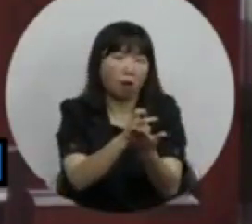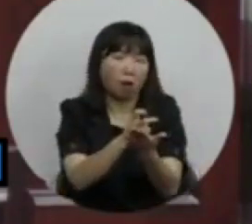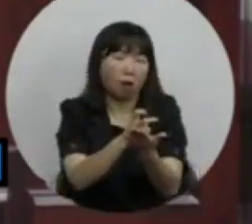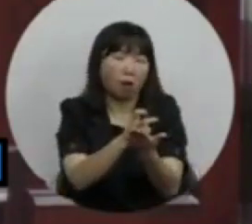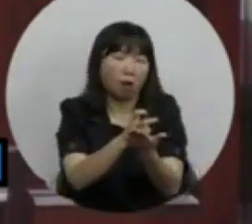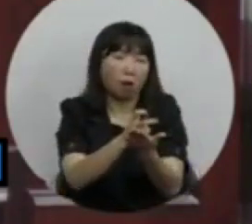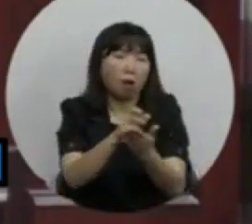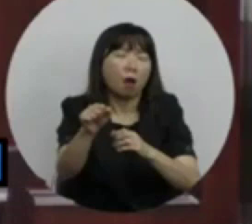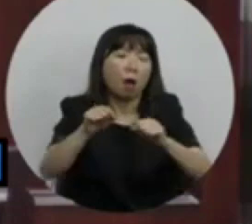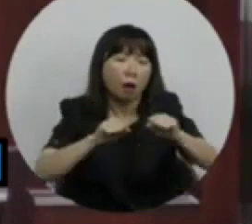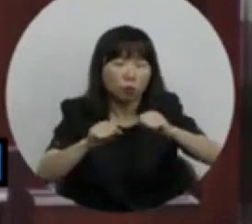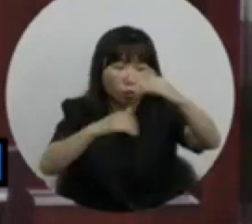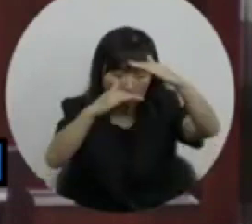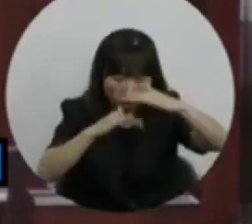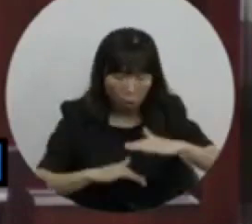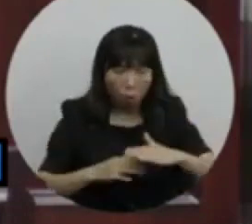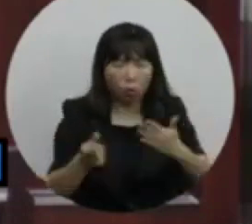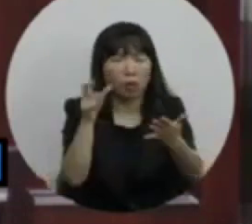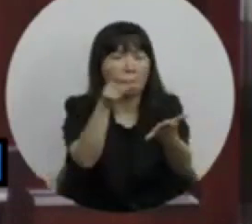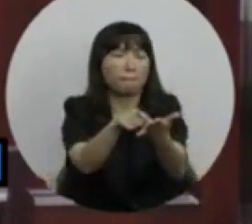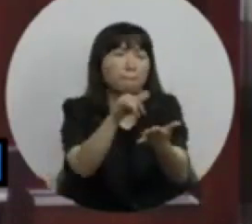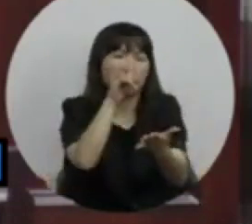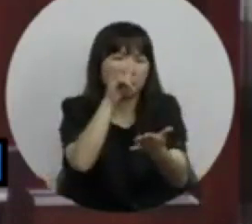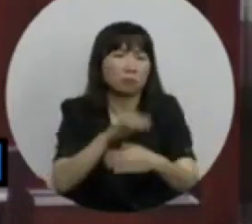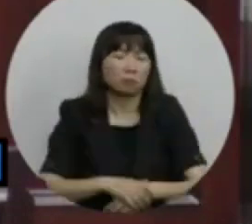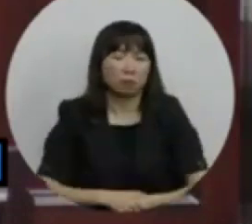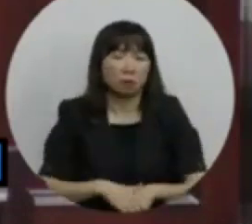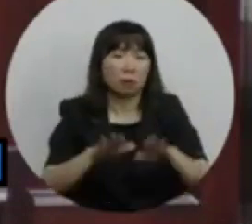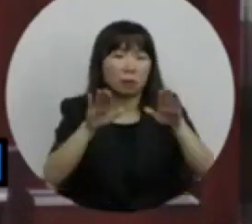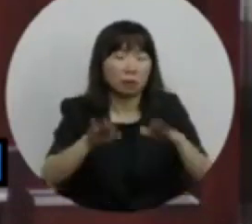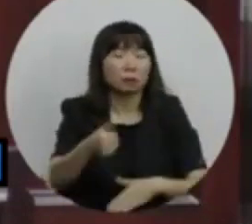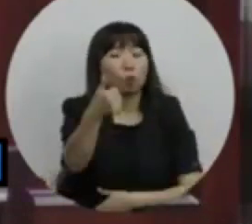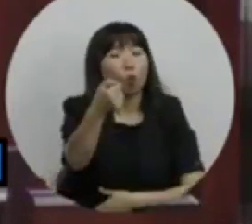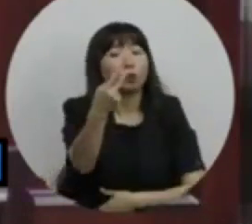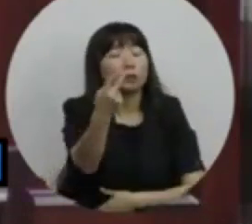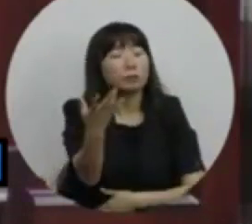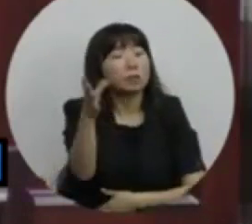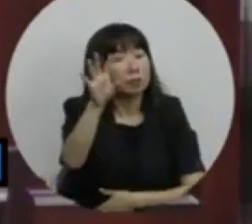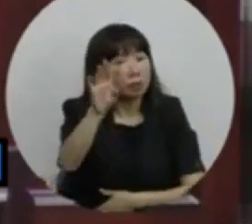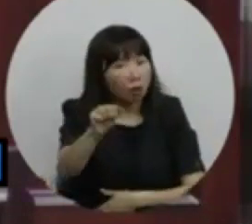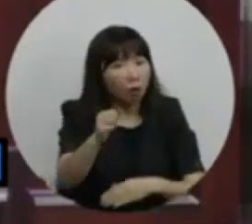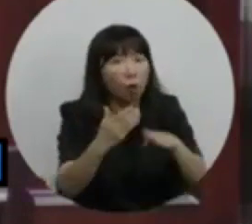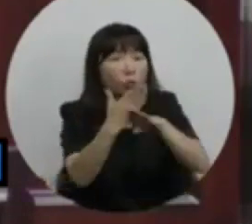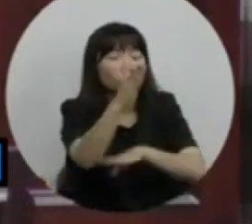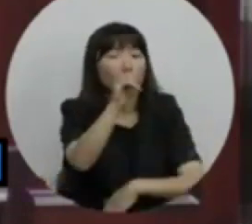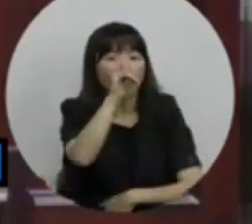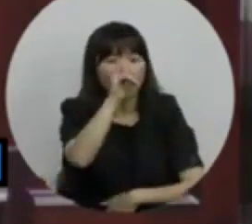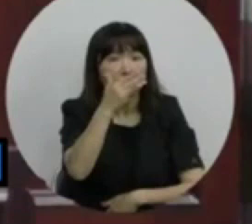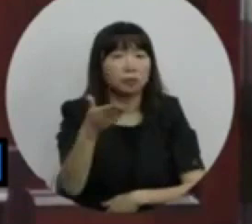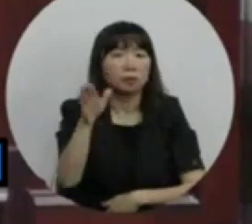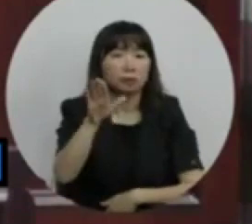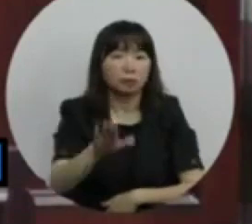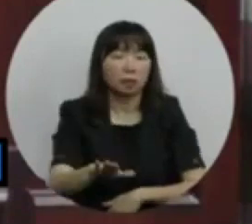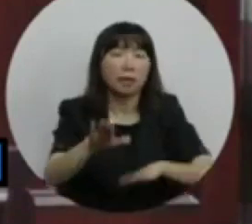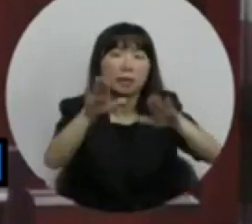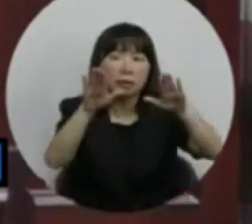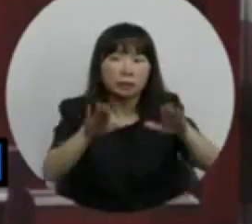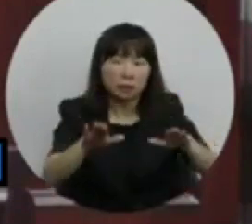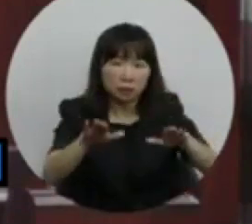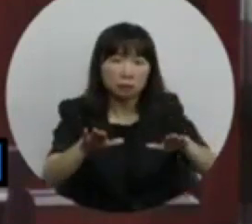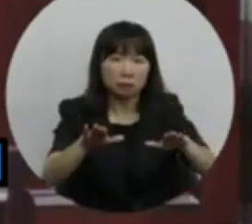돼 있습니다. 우리가 지금 52억 조금 더 초과되어 있는데 지금